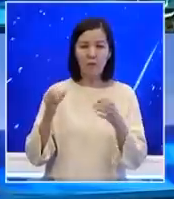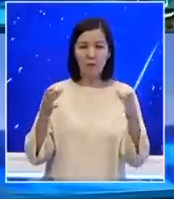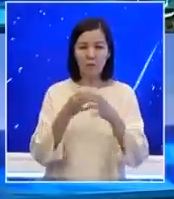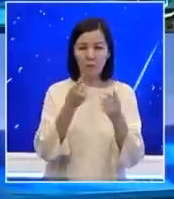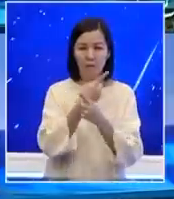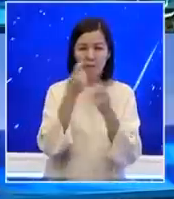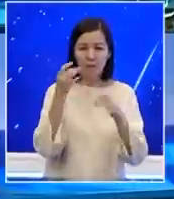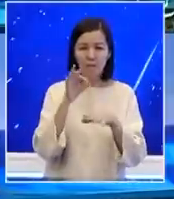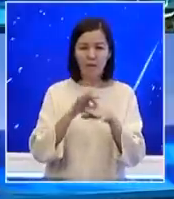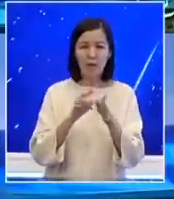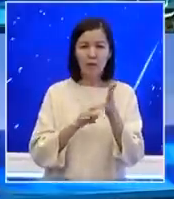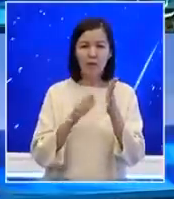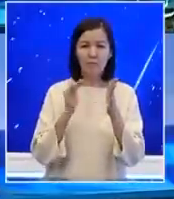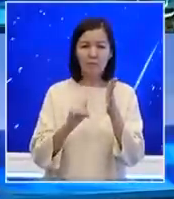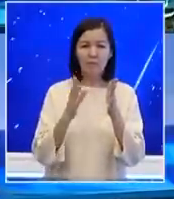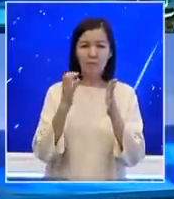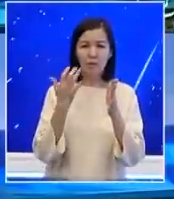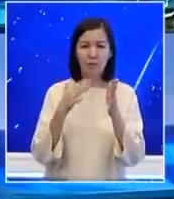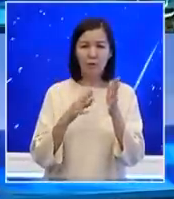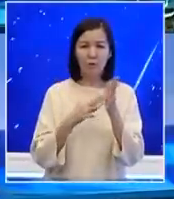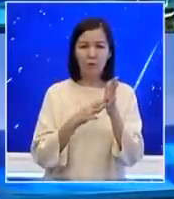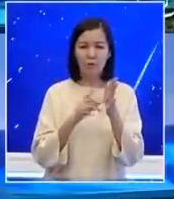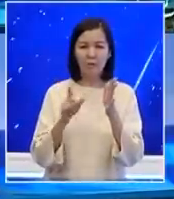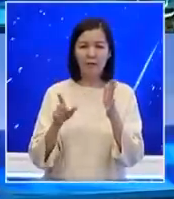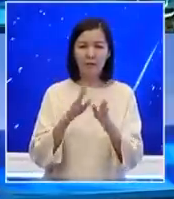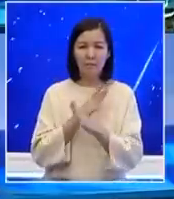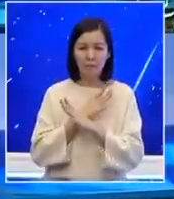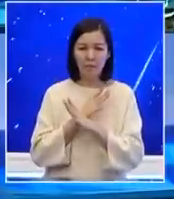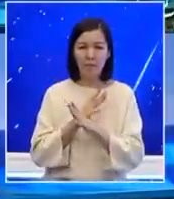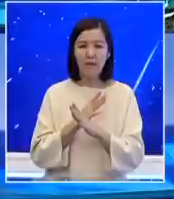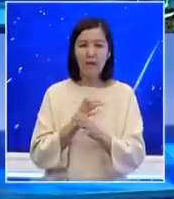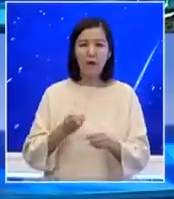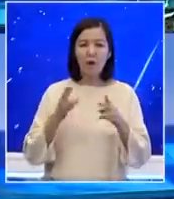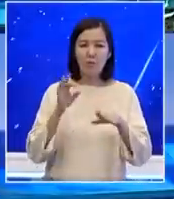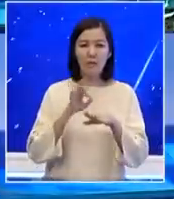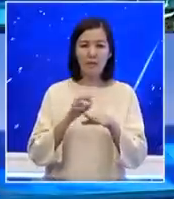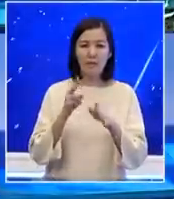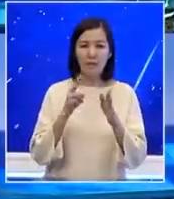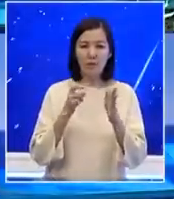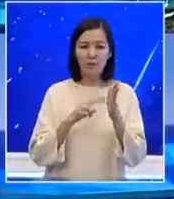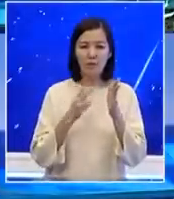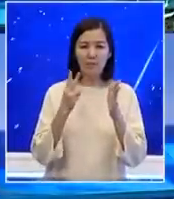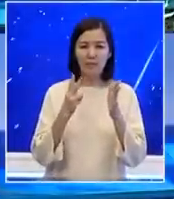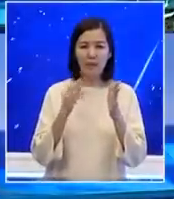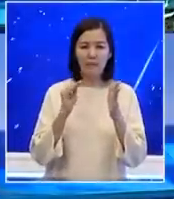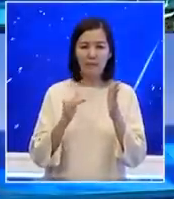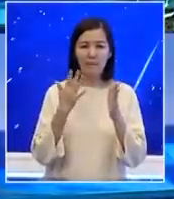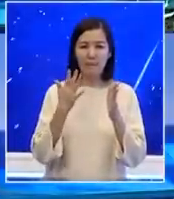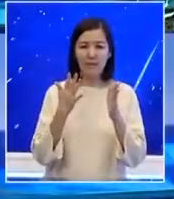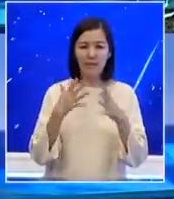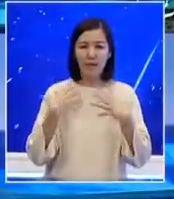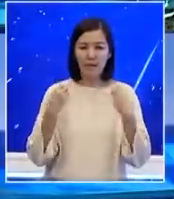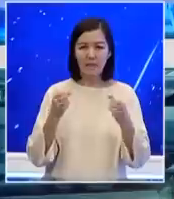сүйенсек, індет 70 559 адамның өмірін жалмаған. Ал қауіпті кеселден 272 500-і айығып